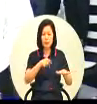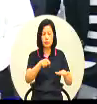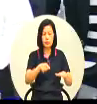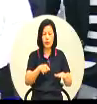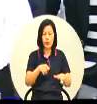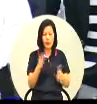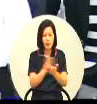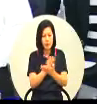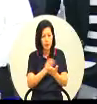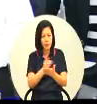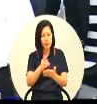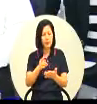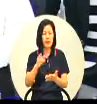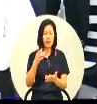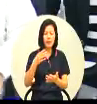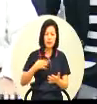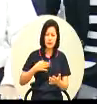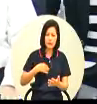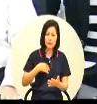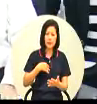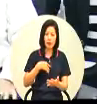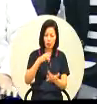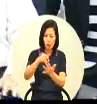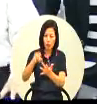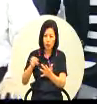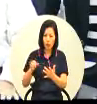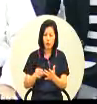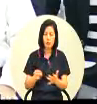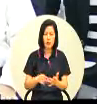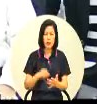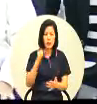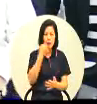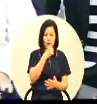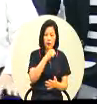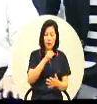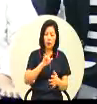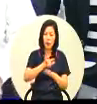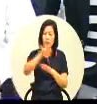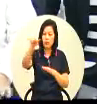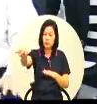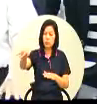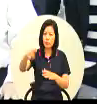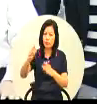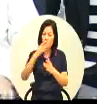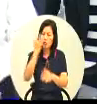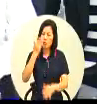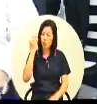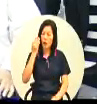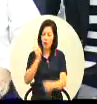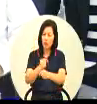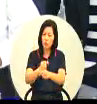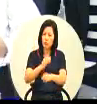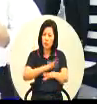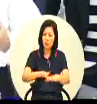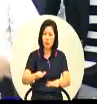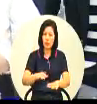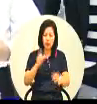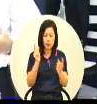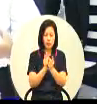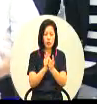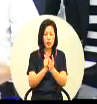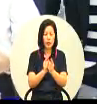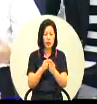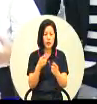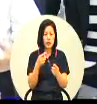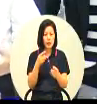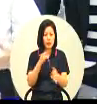识，如何去了解。我也不只是说在台湾，我们也会出国去玩，我们也会去旅游去工作，那所以对于我们如何的去